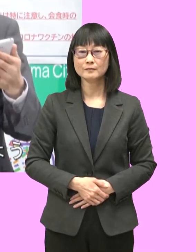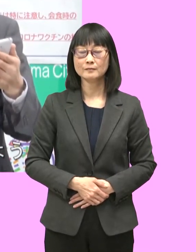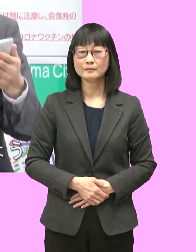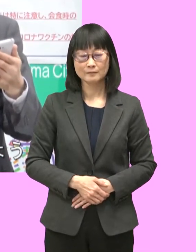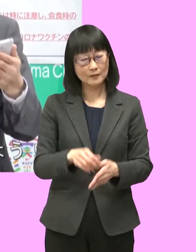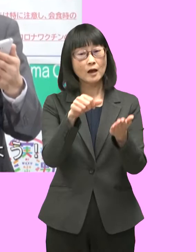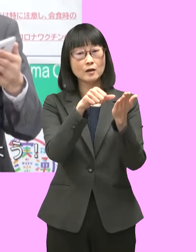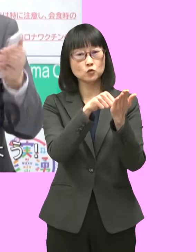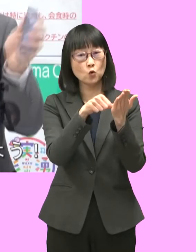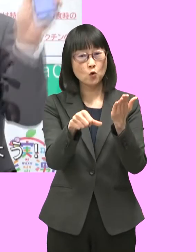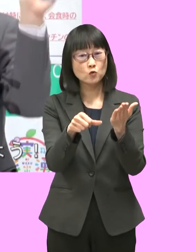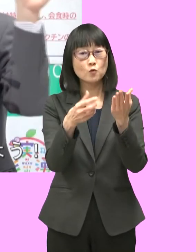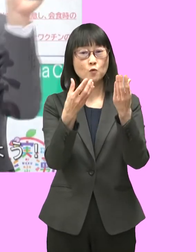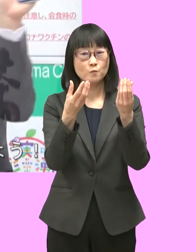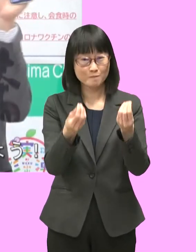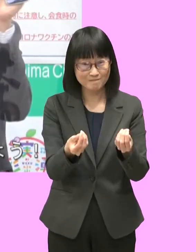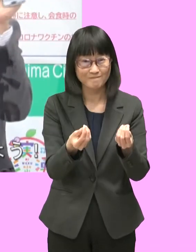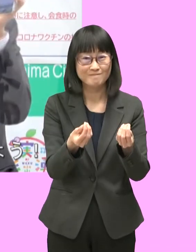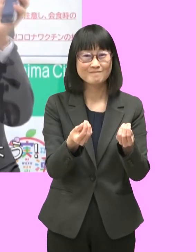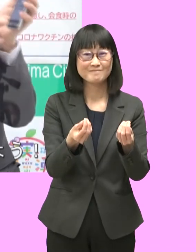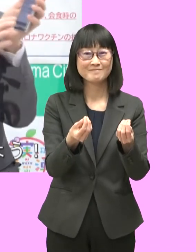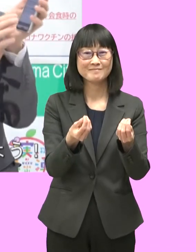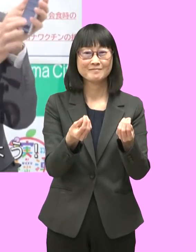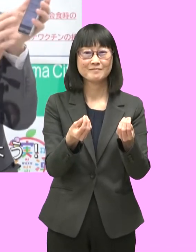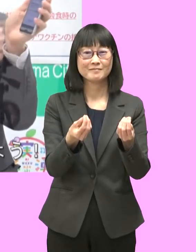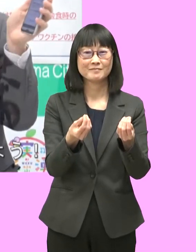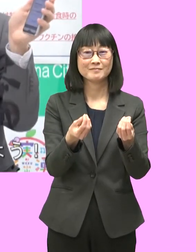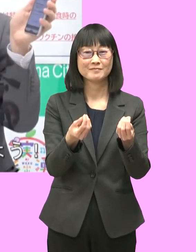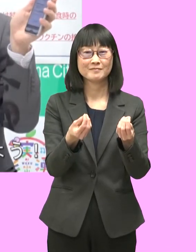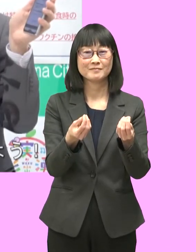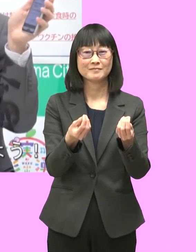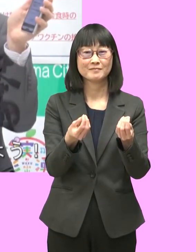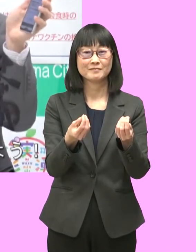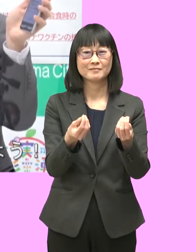で登録完了終了、